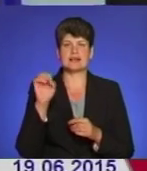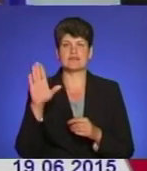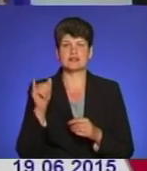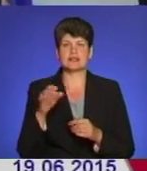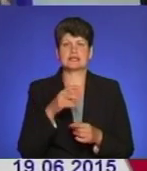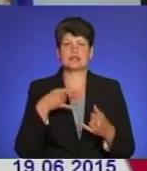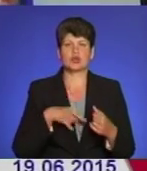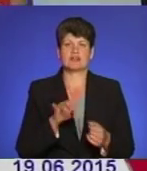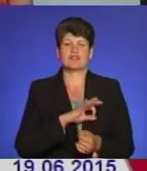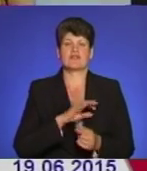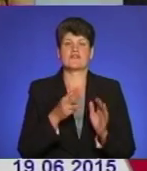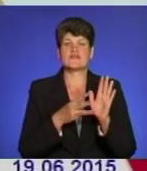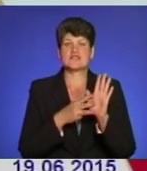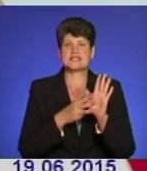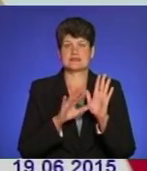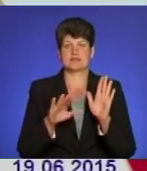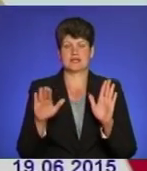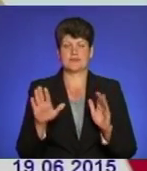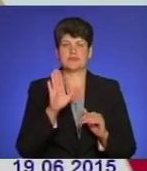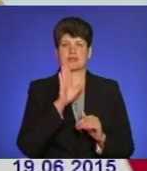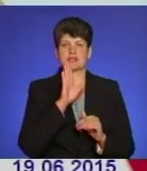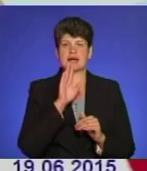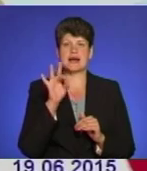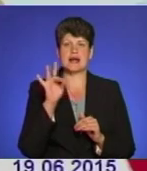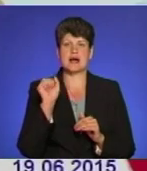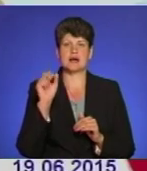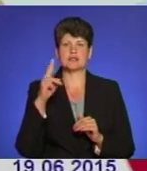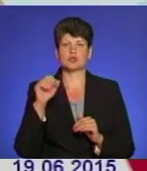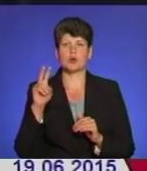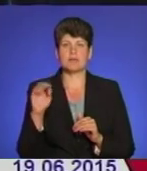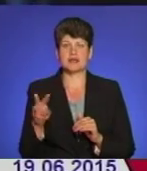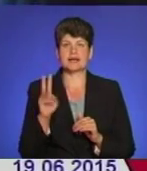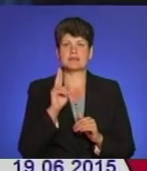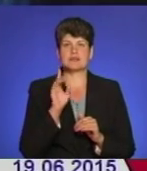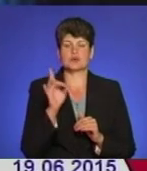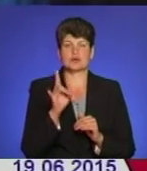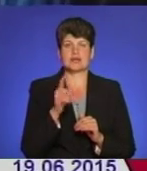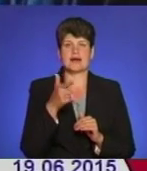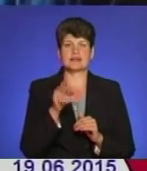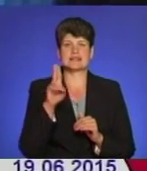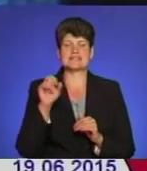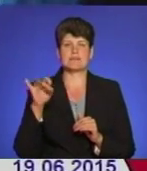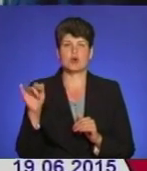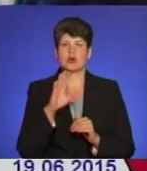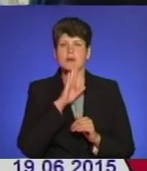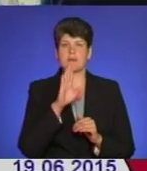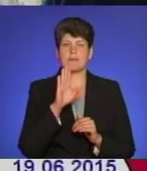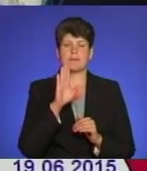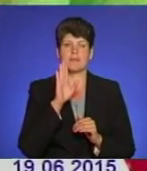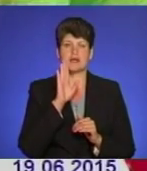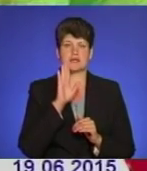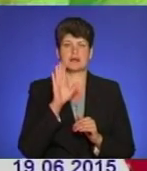і виховала вісім дітей, жителька Ридомеля Кременецького району, та Ганна Цимбалюк, матір п'яти дітей,